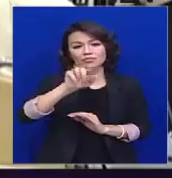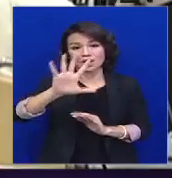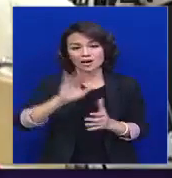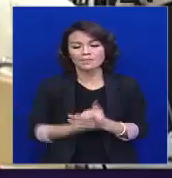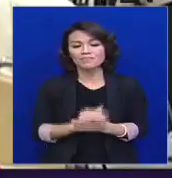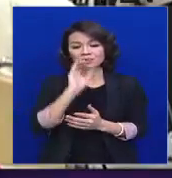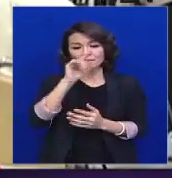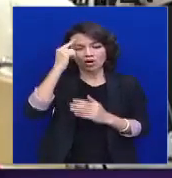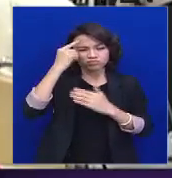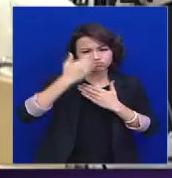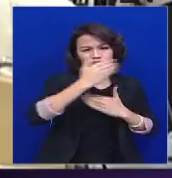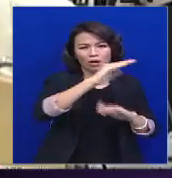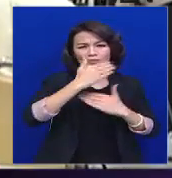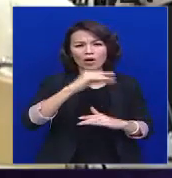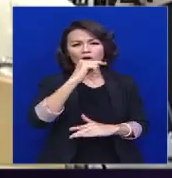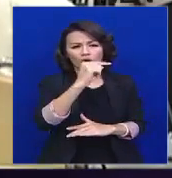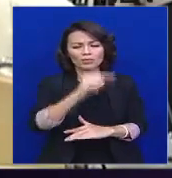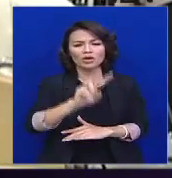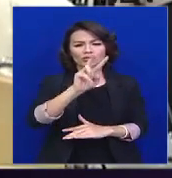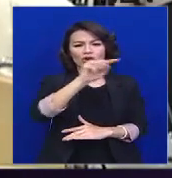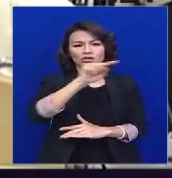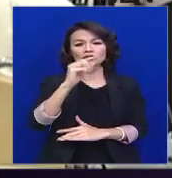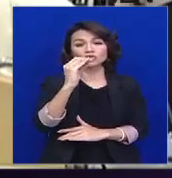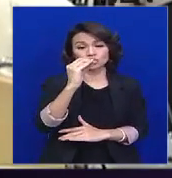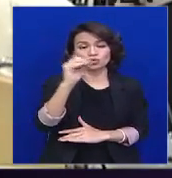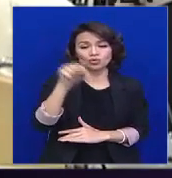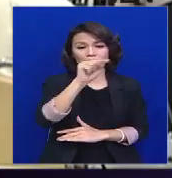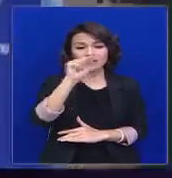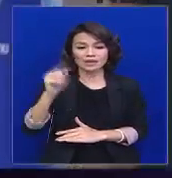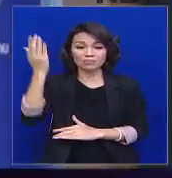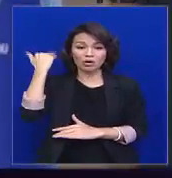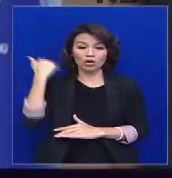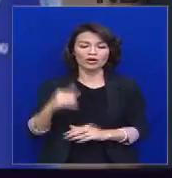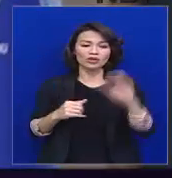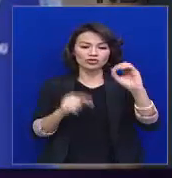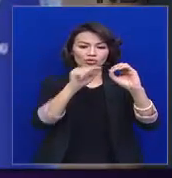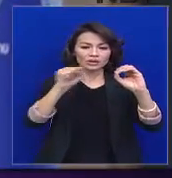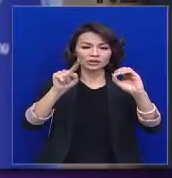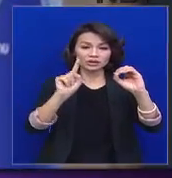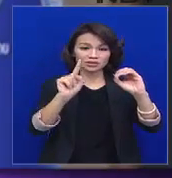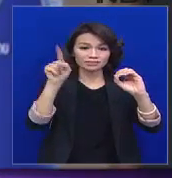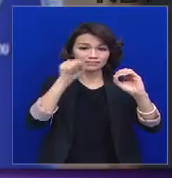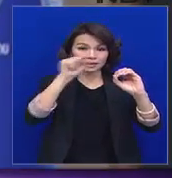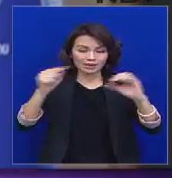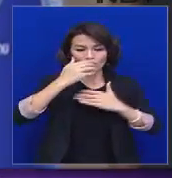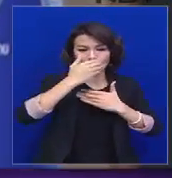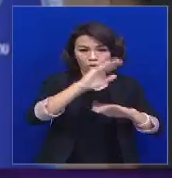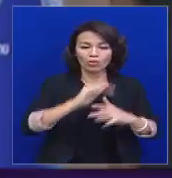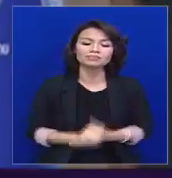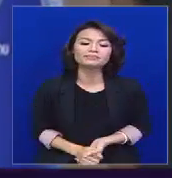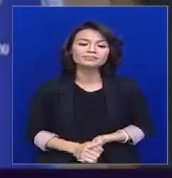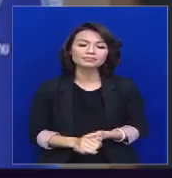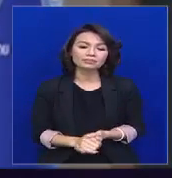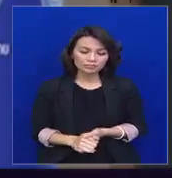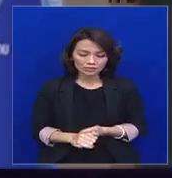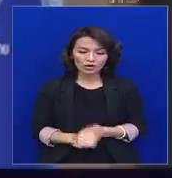ออกคาดว่าจะติดลบร้อยละ 2 ถึง 0จากเดิมขยายตัวร้อยละ 0 ถึง 1อย่างไรก็ตามค่ะคาดว่าการบริโภคของ